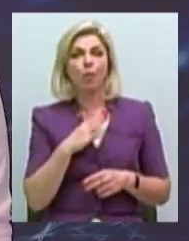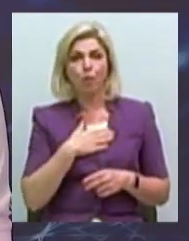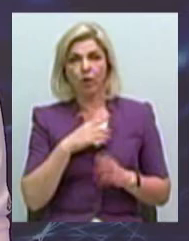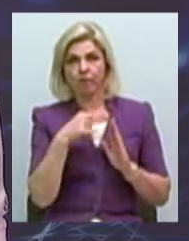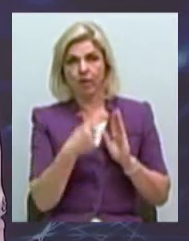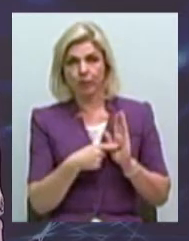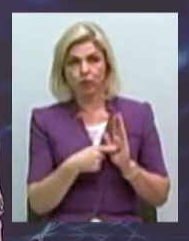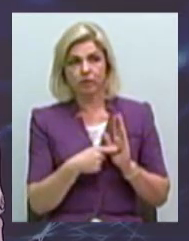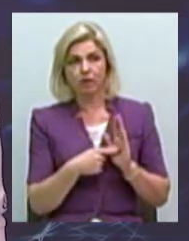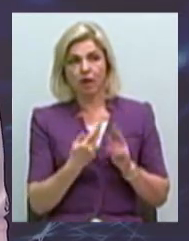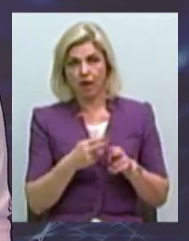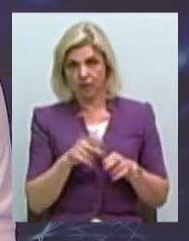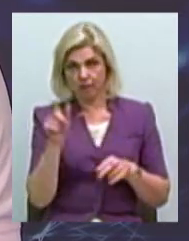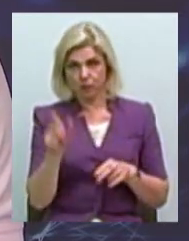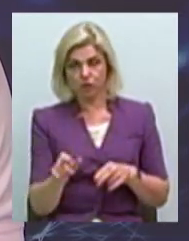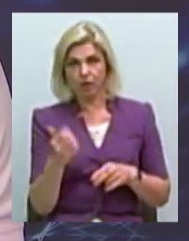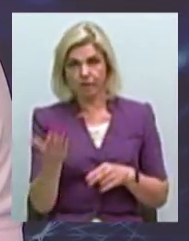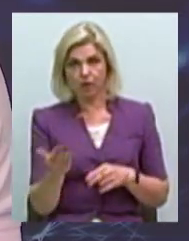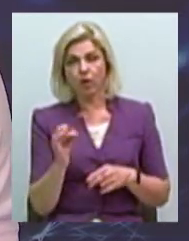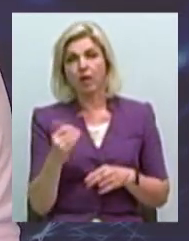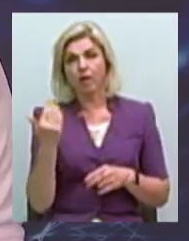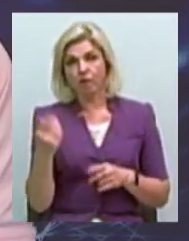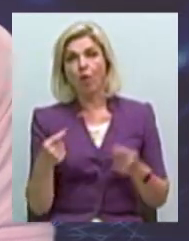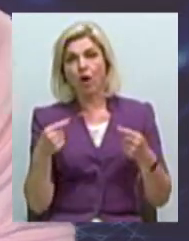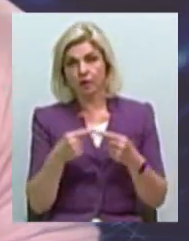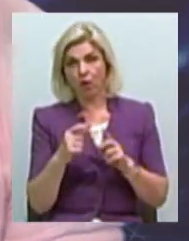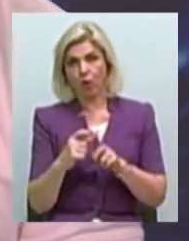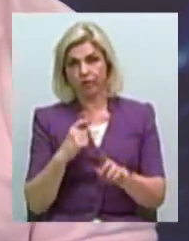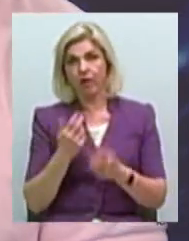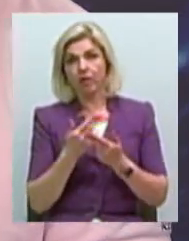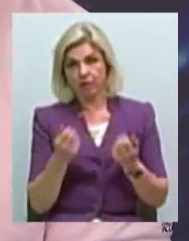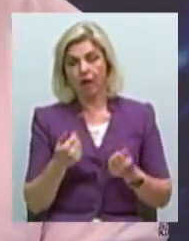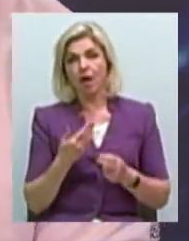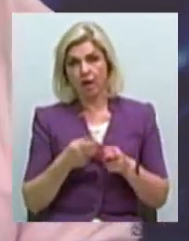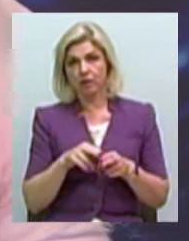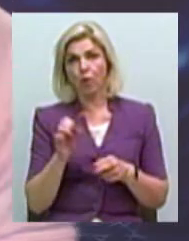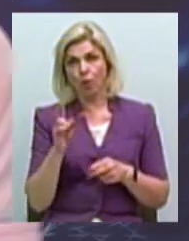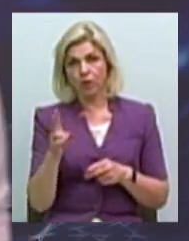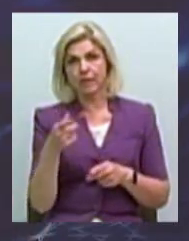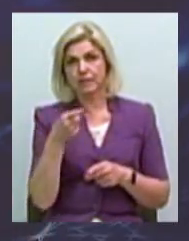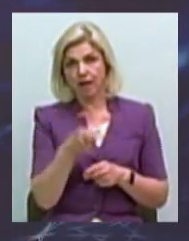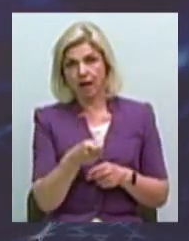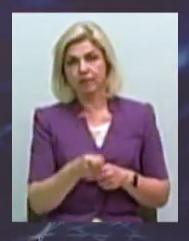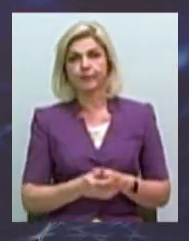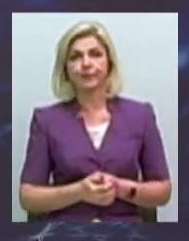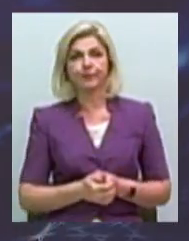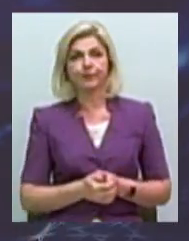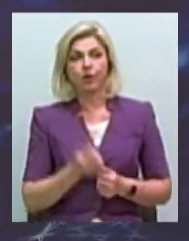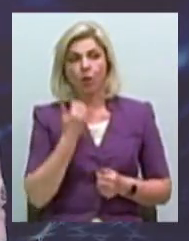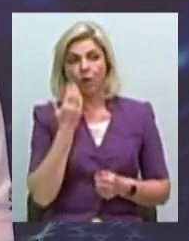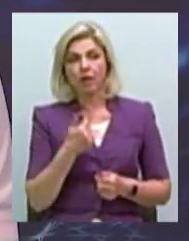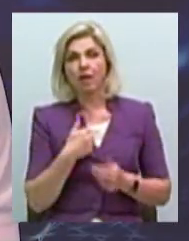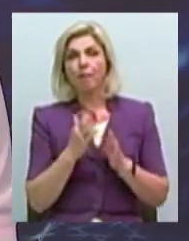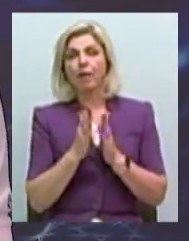вопрос данному человеку и его конкретный мне ответ, что да, это он стрелял. И когда я попросил